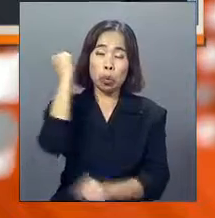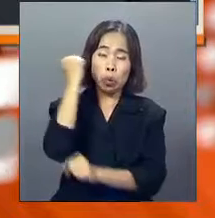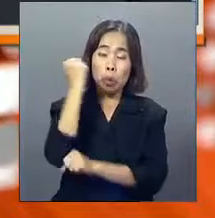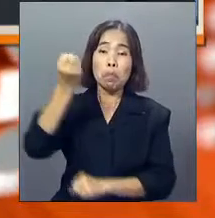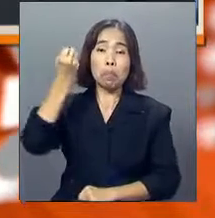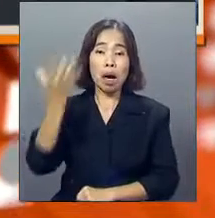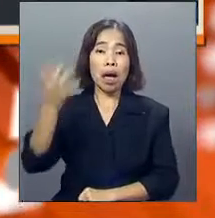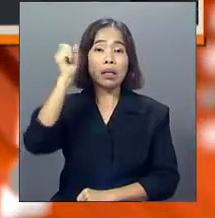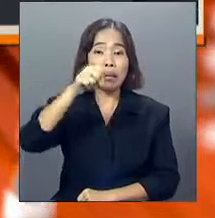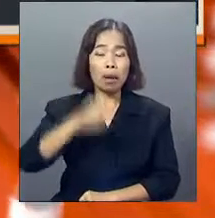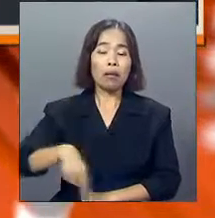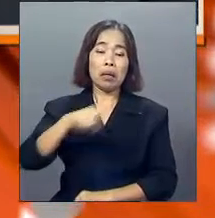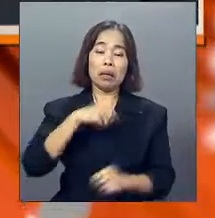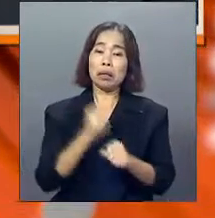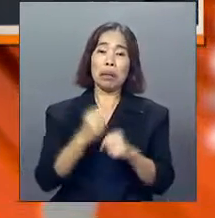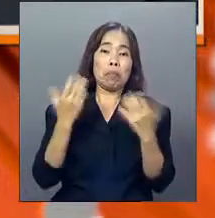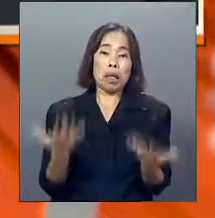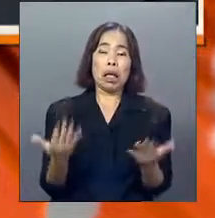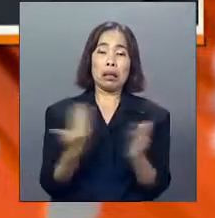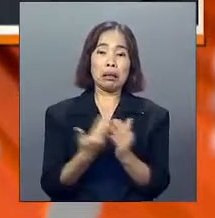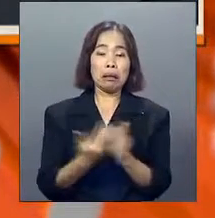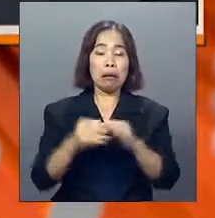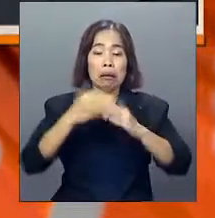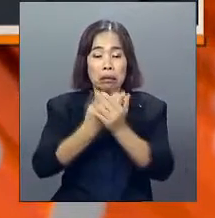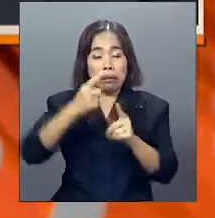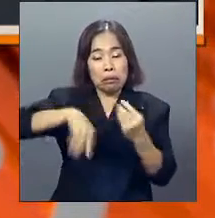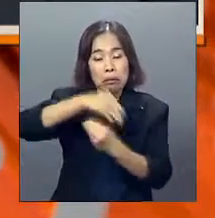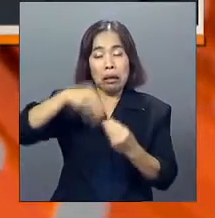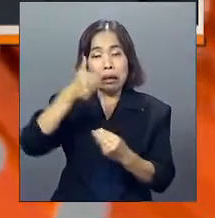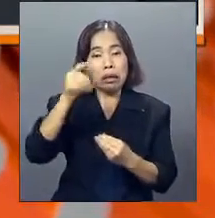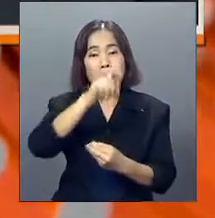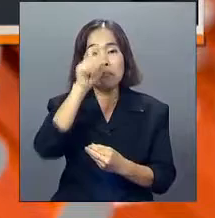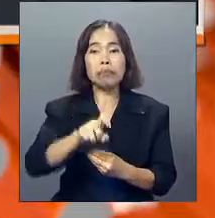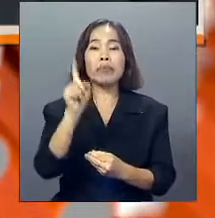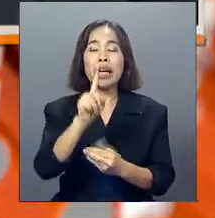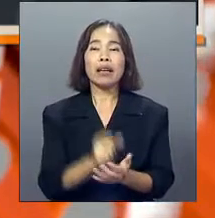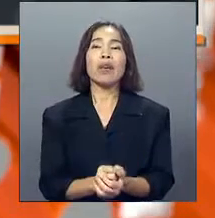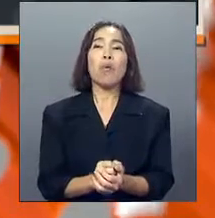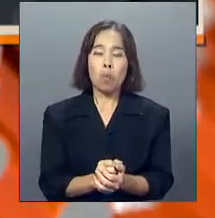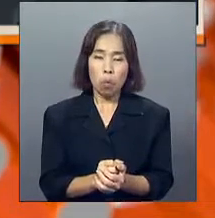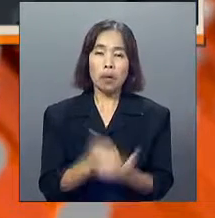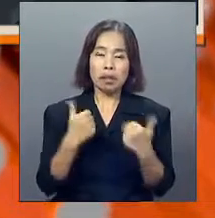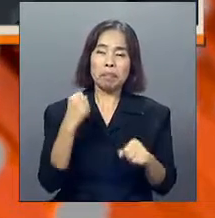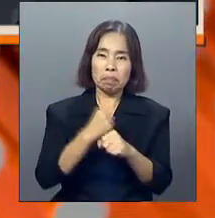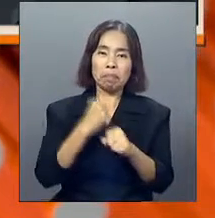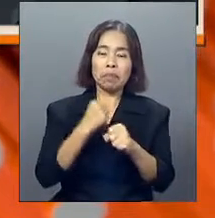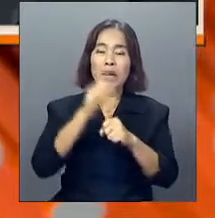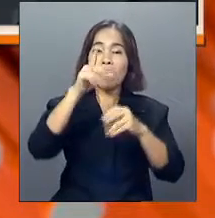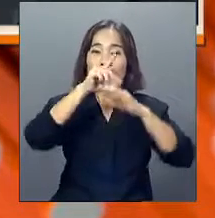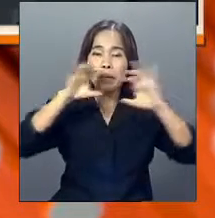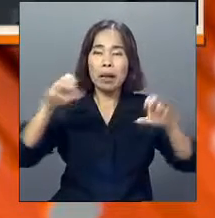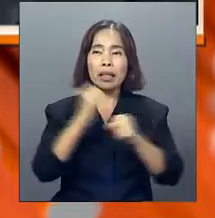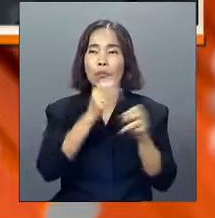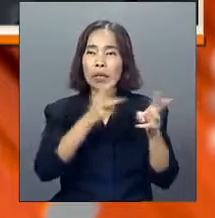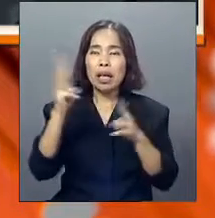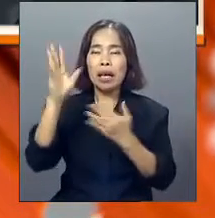กและเราจะหลุดพ้นจับประเทศที่มีรายได้ปานกลางได้อย่างไรค่ะค่ะ ก็ถือวเปนความท้าทายของรฐบาลเหมอนกัที่จะให้ประเทศไทยนั้นหลุพ